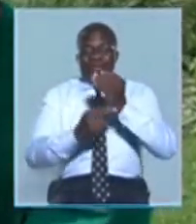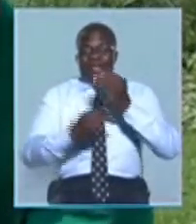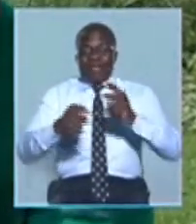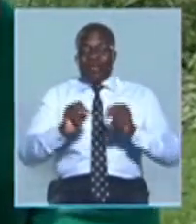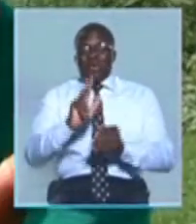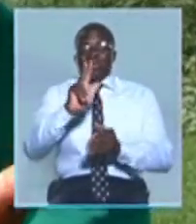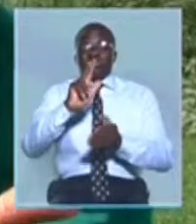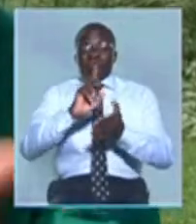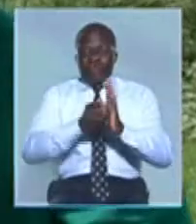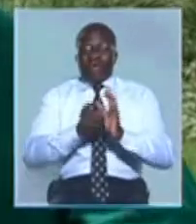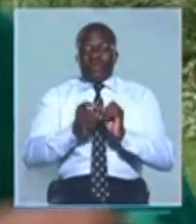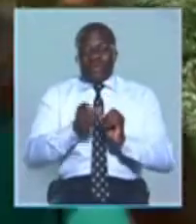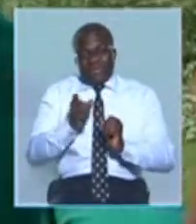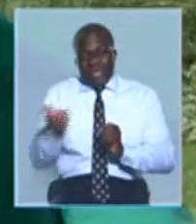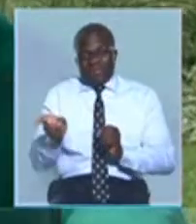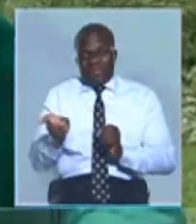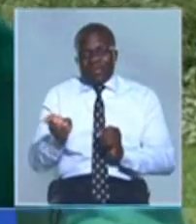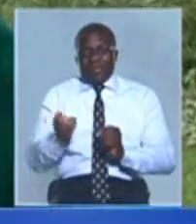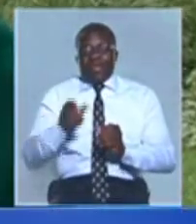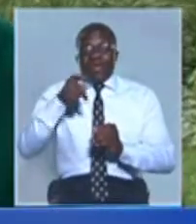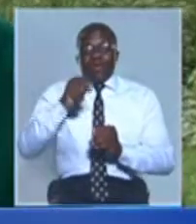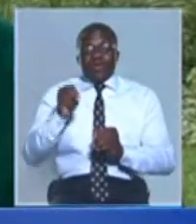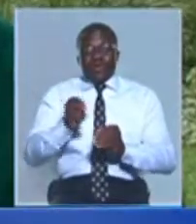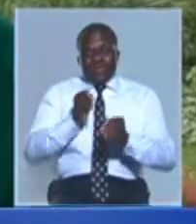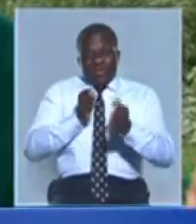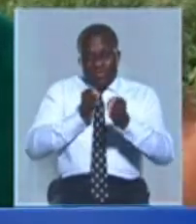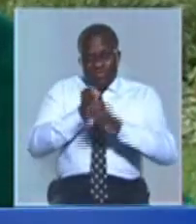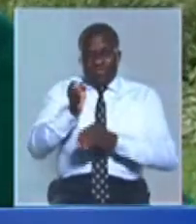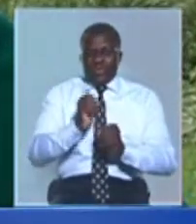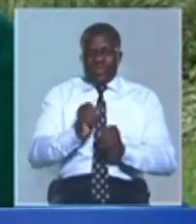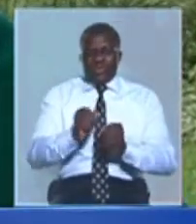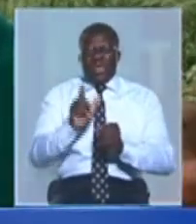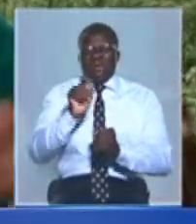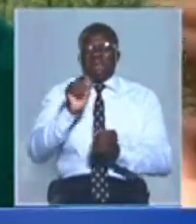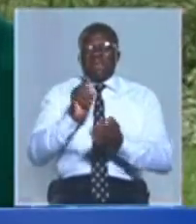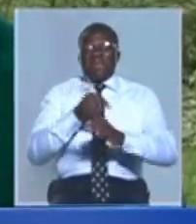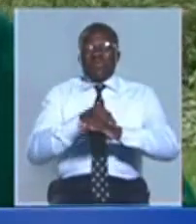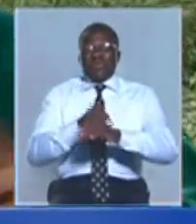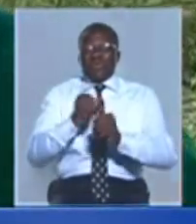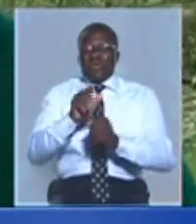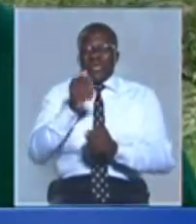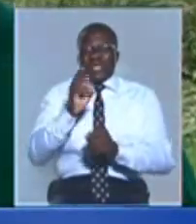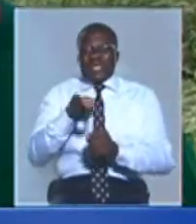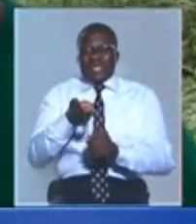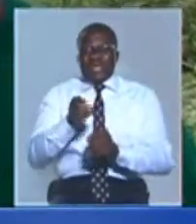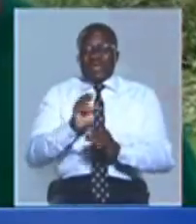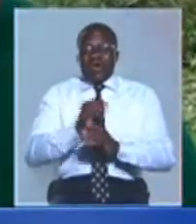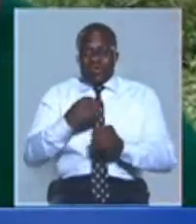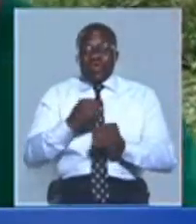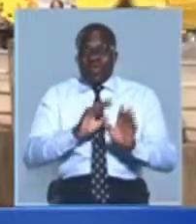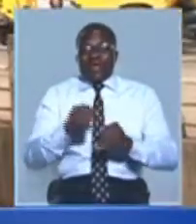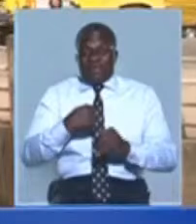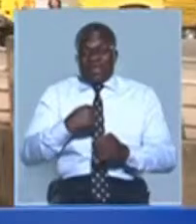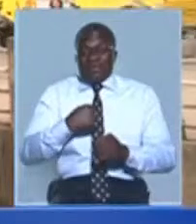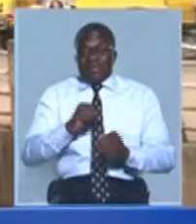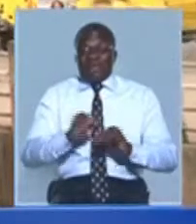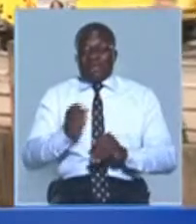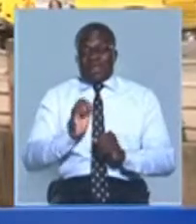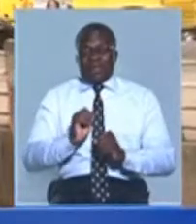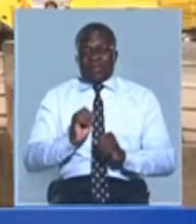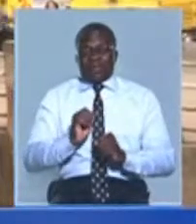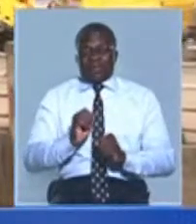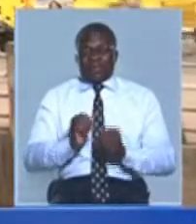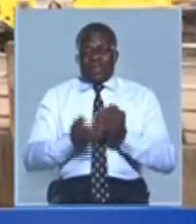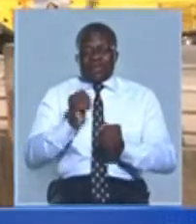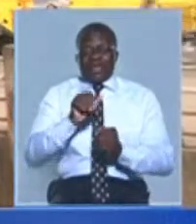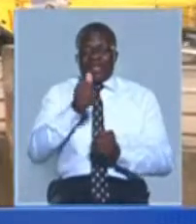3 minutes à Dantokpa. Vous êtes à Porto Novo, au plus 20 minutes, sinon 17 minutes, nous on l'a fait. On l'a réalisé moi-même. Près de